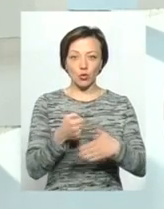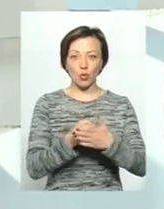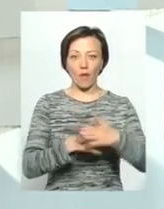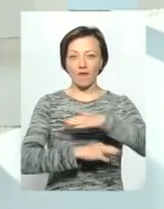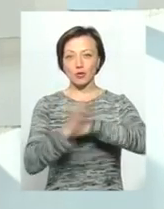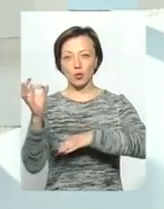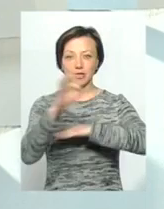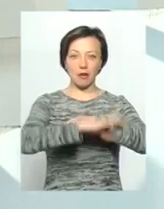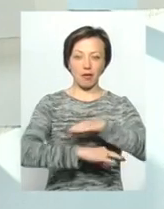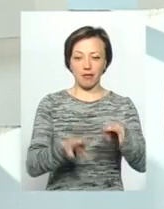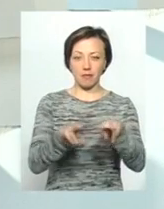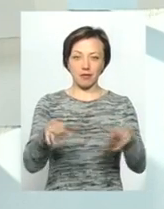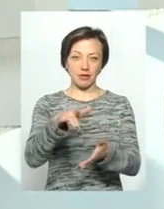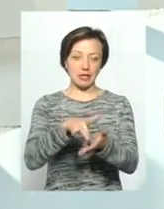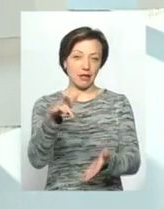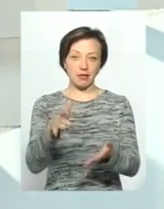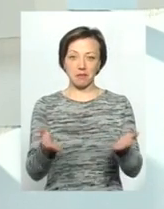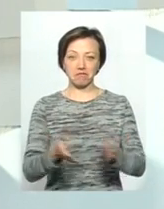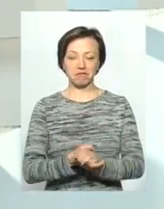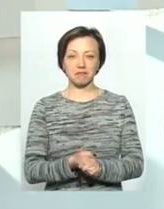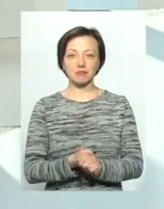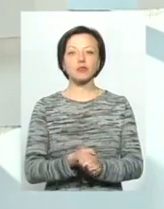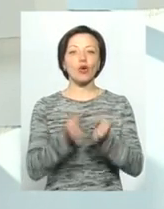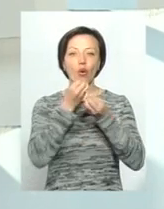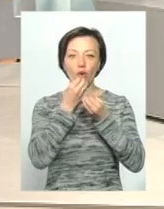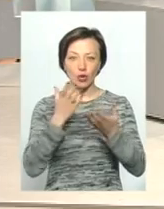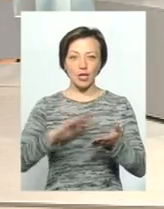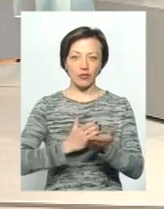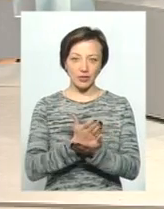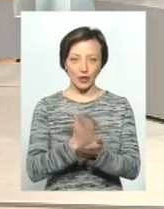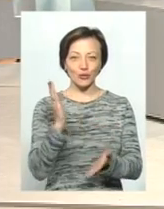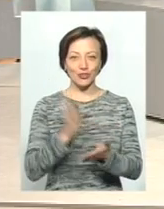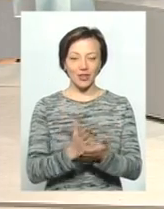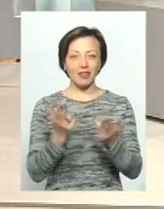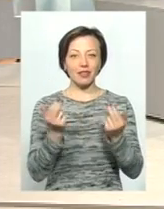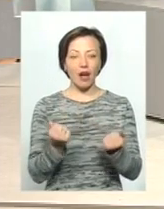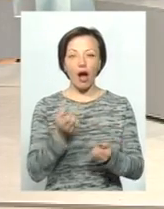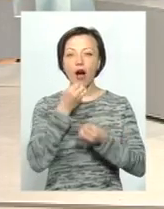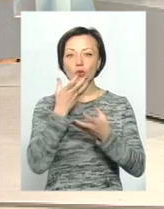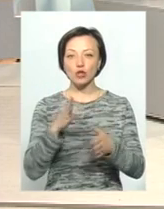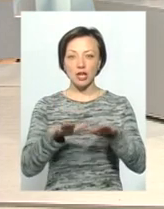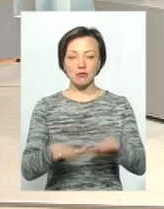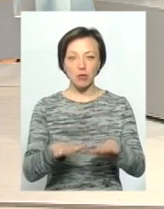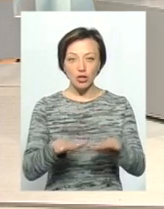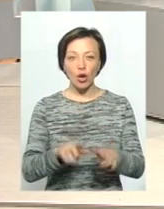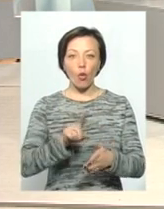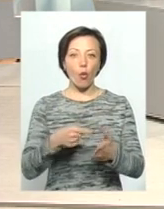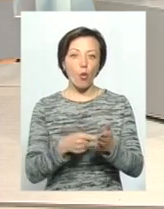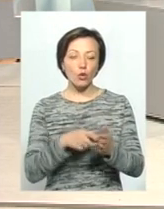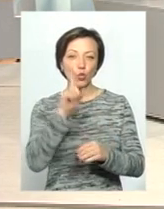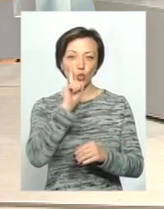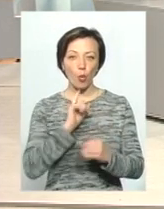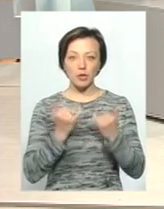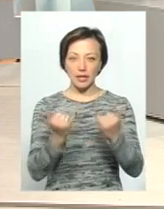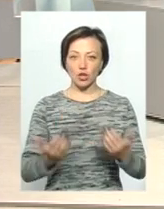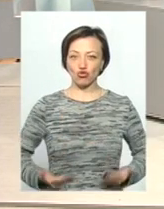недалеко до запада, до центру. Тобто хороше географічне розташування. Так, хороше розположення, і сам город теж дуже удобний для